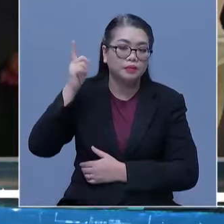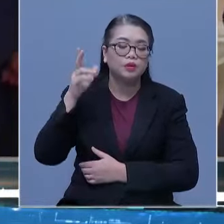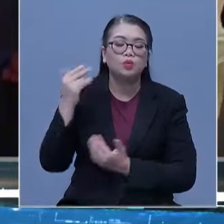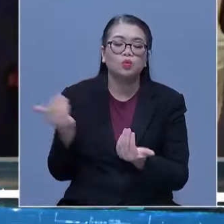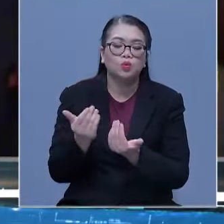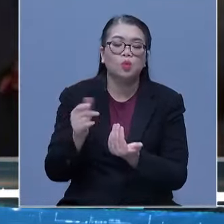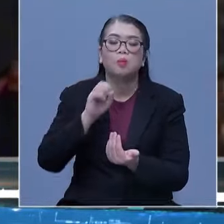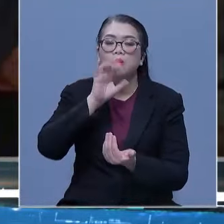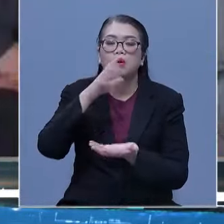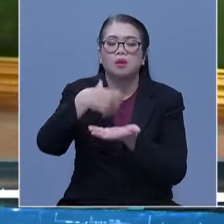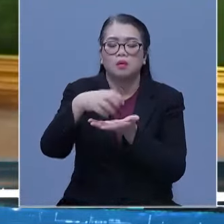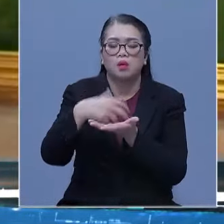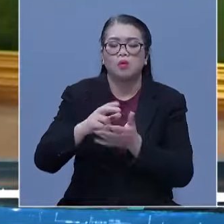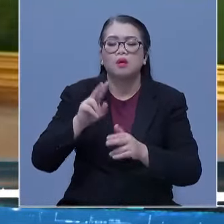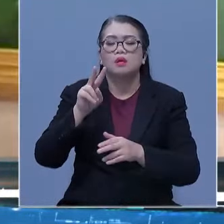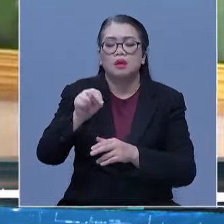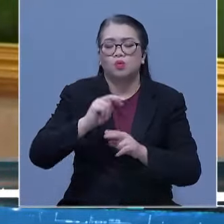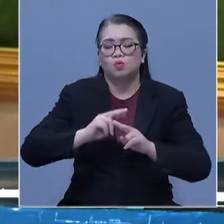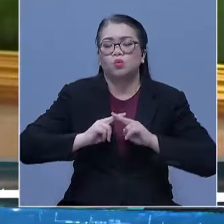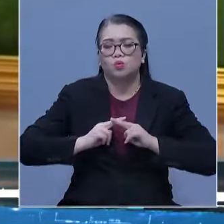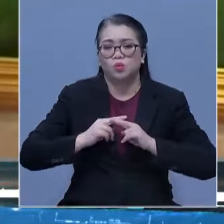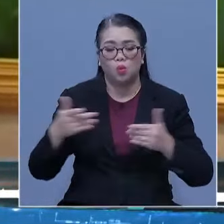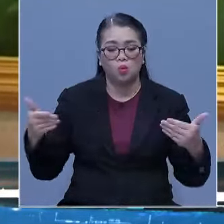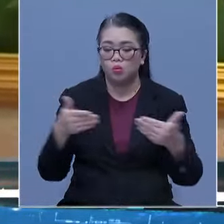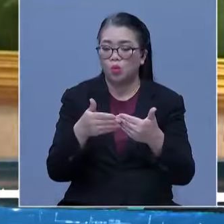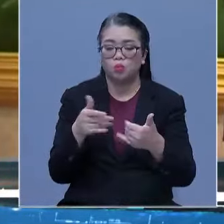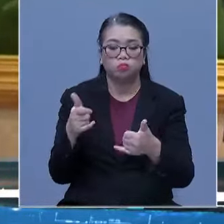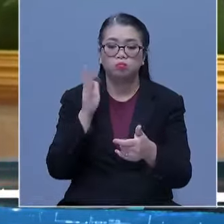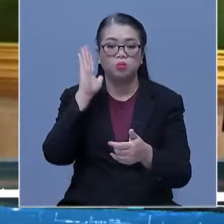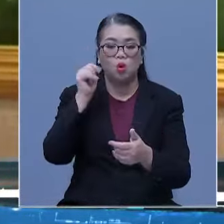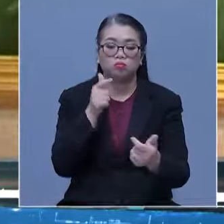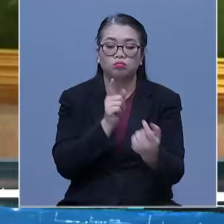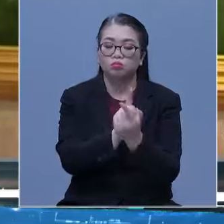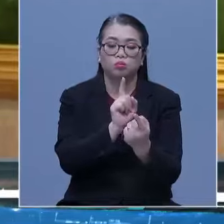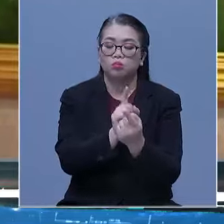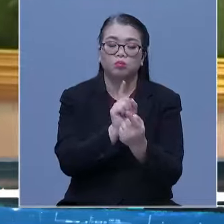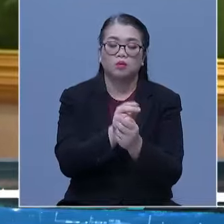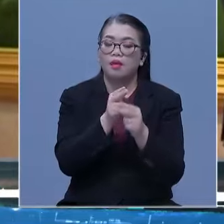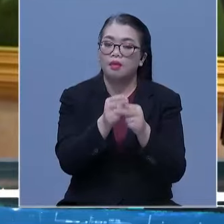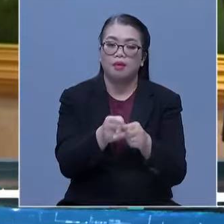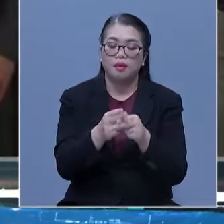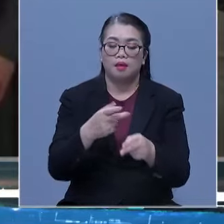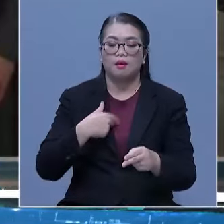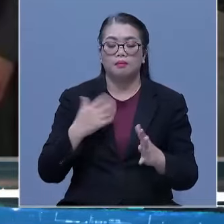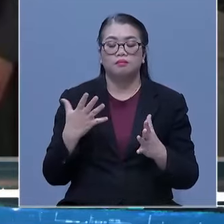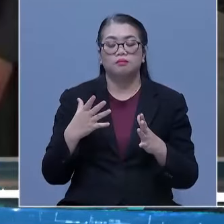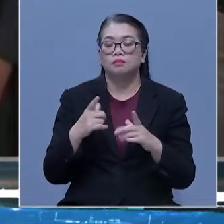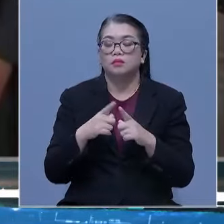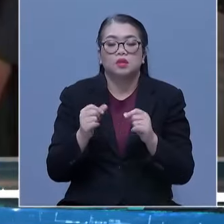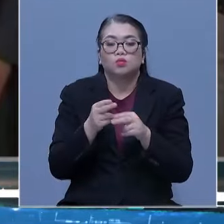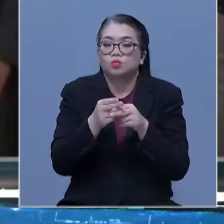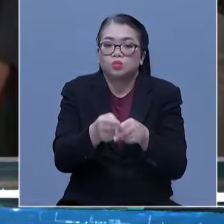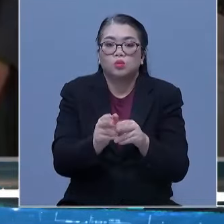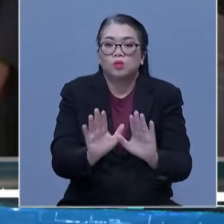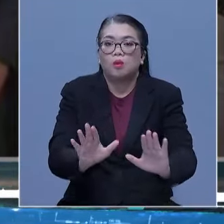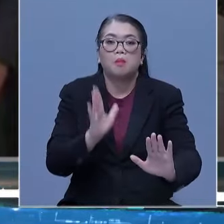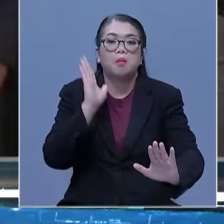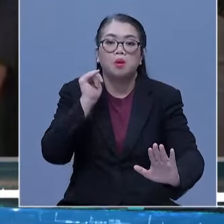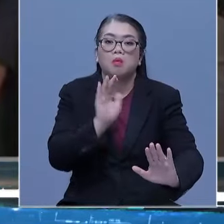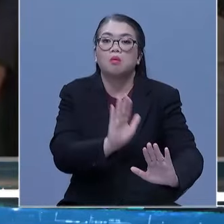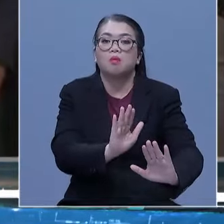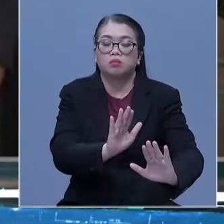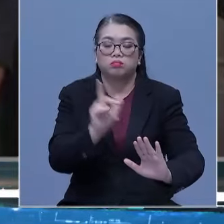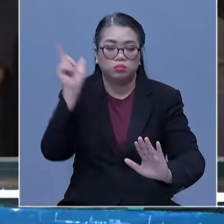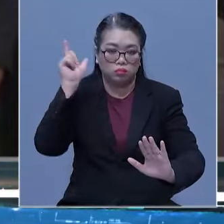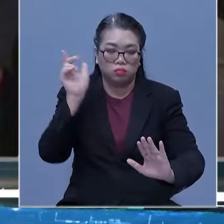โดยตรงนะเป็นการส่วนตัวนะติดต่อคุณทักษิณเองเลยเออจะมาเยี่ยมกันเนี่ยนะครับอ่ะท่านผู้ชมครับคือก่อนหน้านี้ทางสมเด็จ